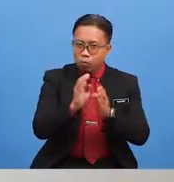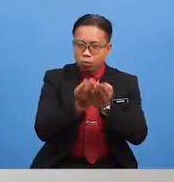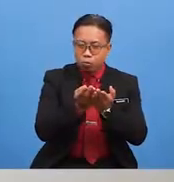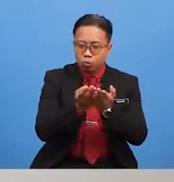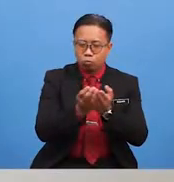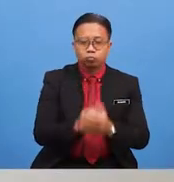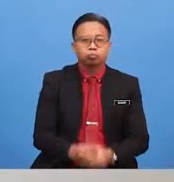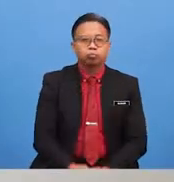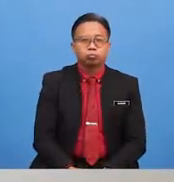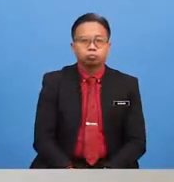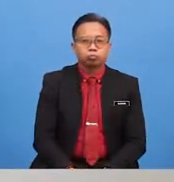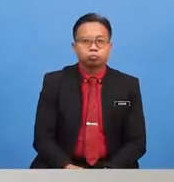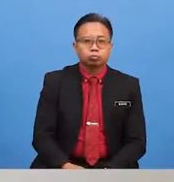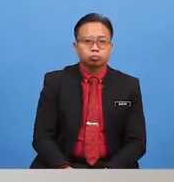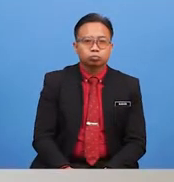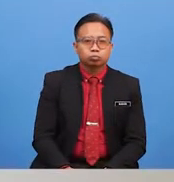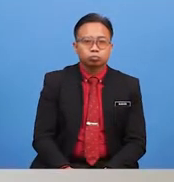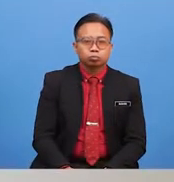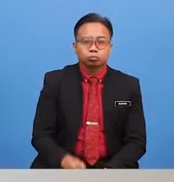John Constable, The Quartets,